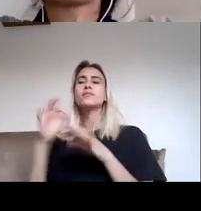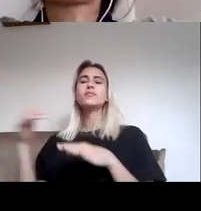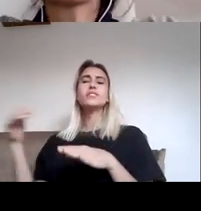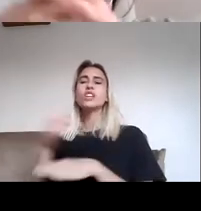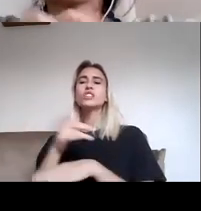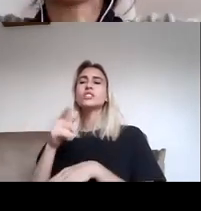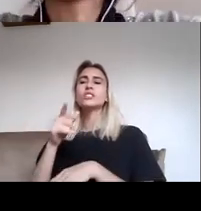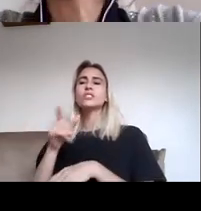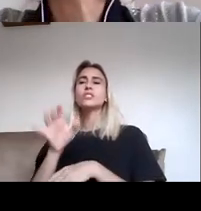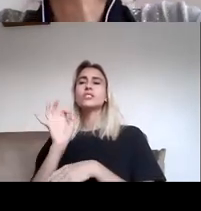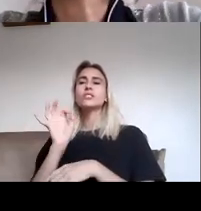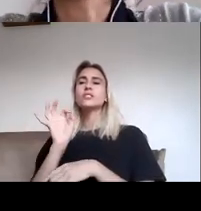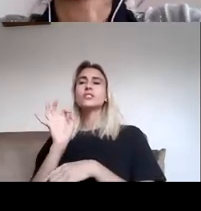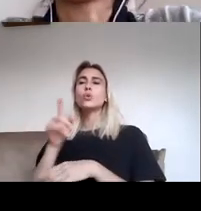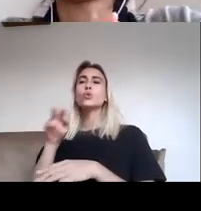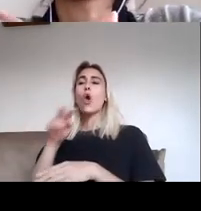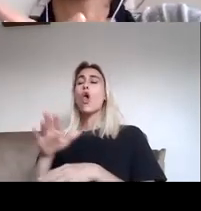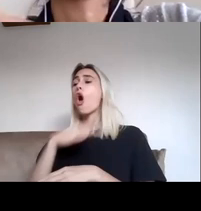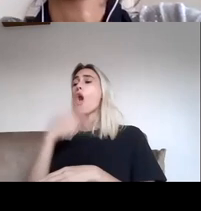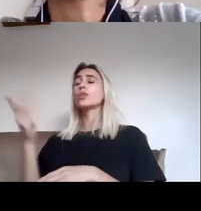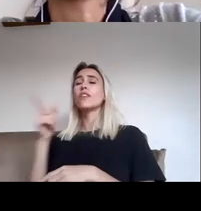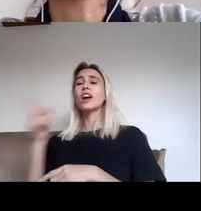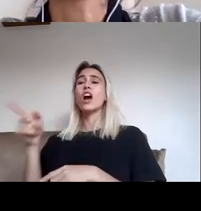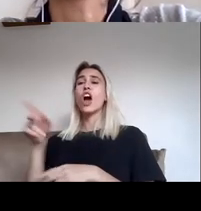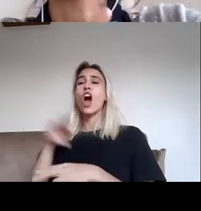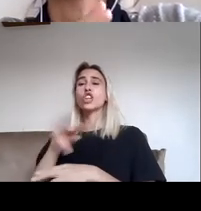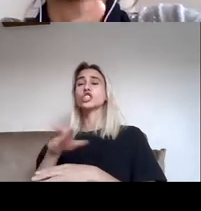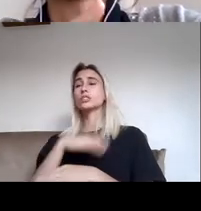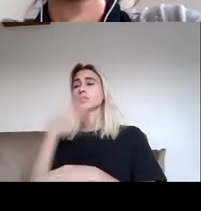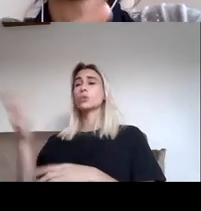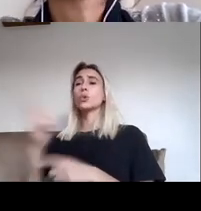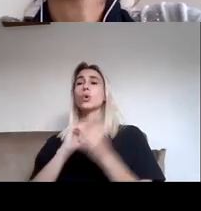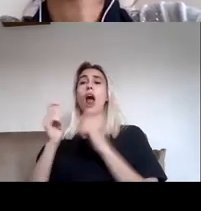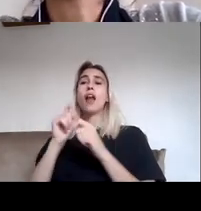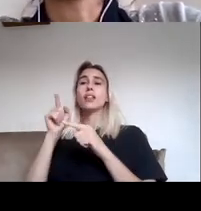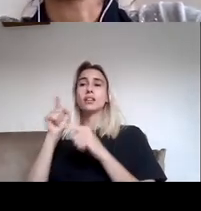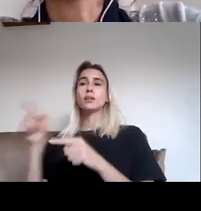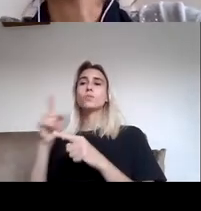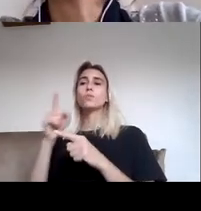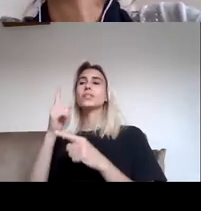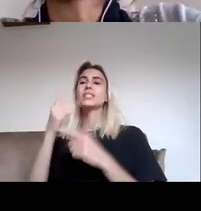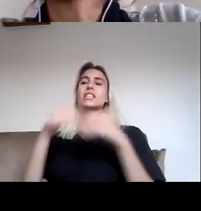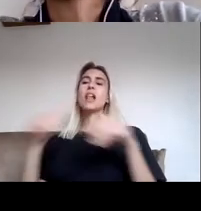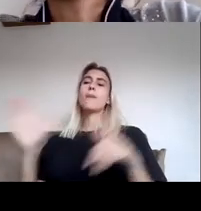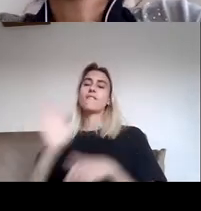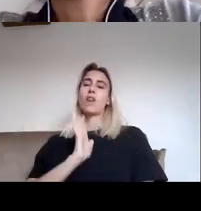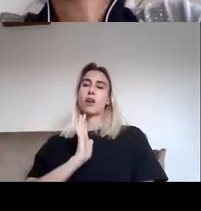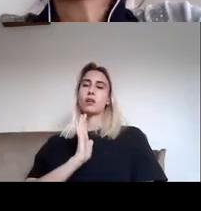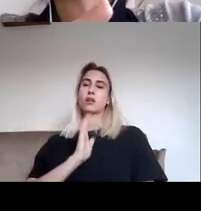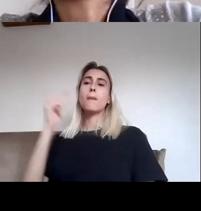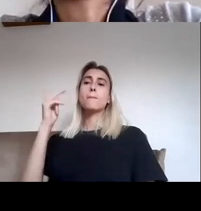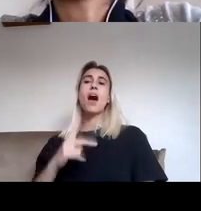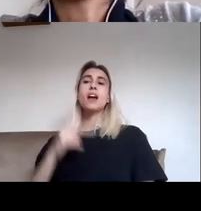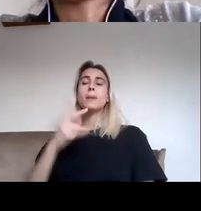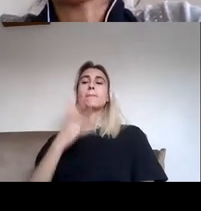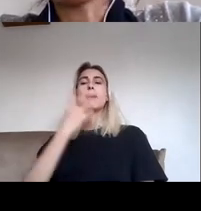ve yolun öbür tarafına karşı şeridine geçerken kullanılan kısımda bir kısıtlama var. Bazen de